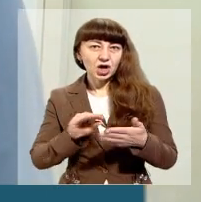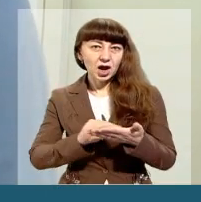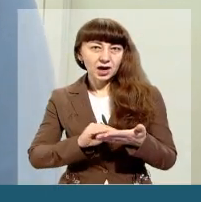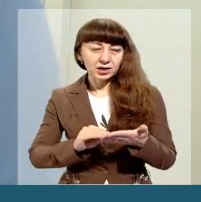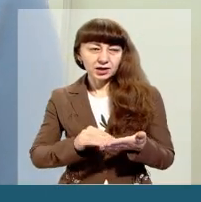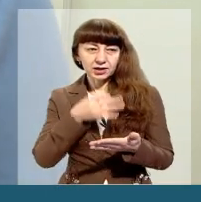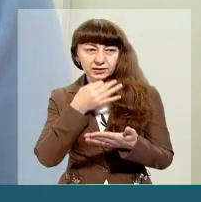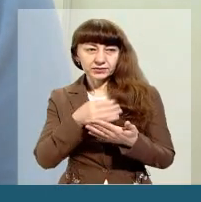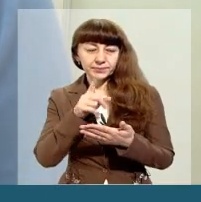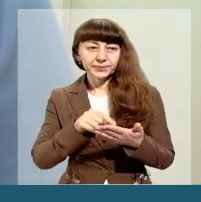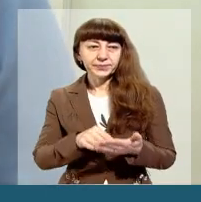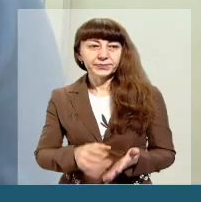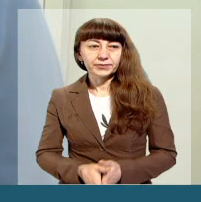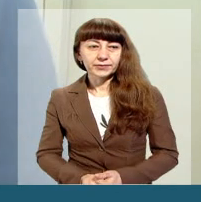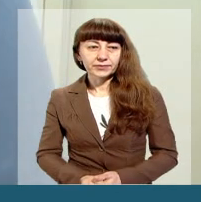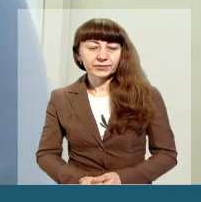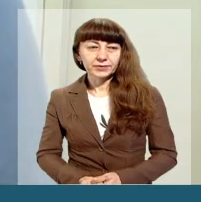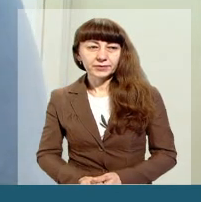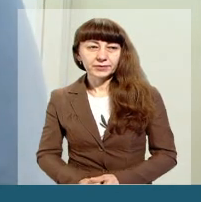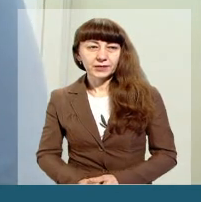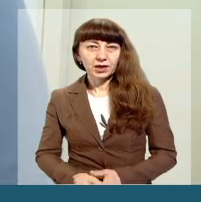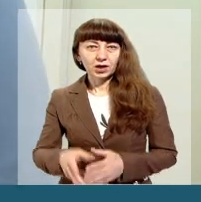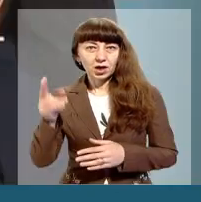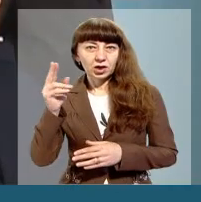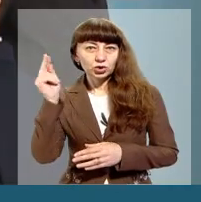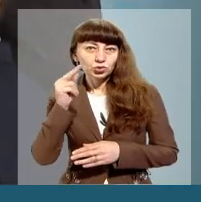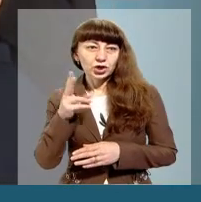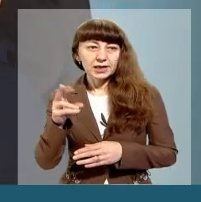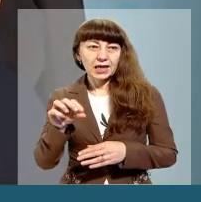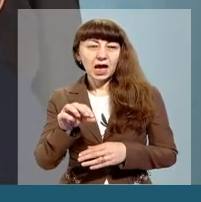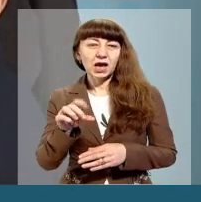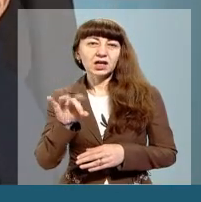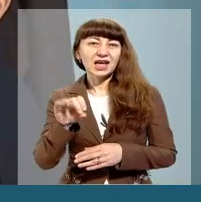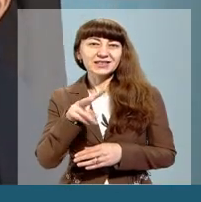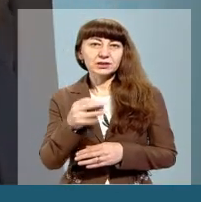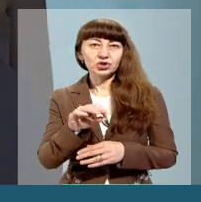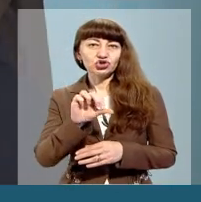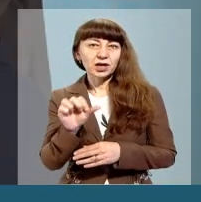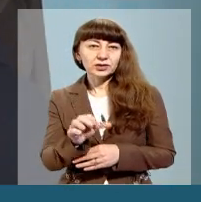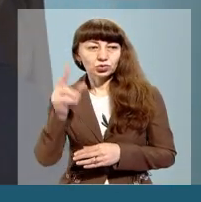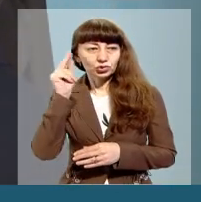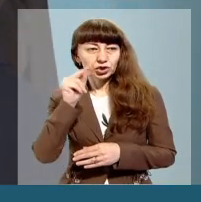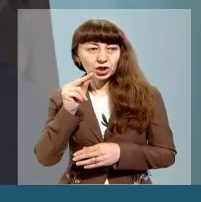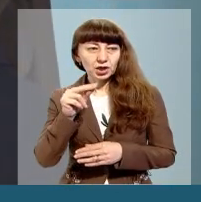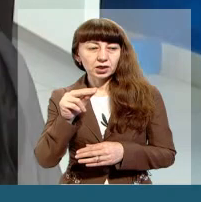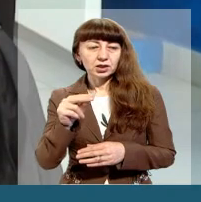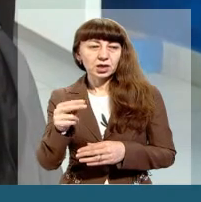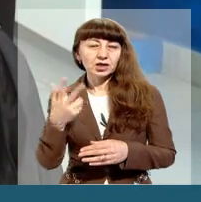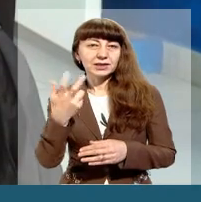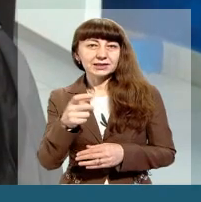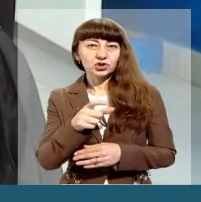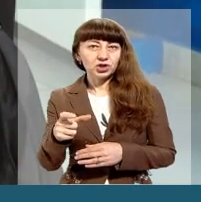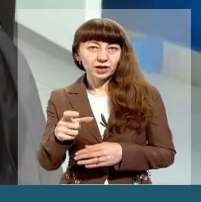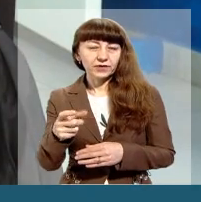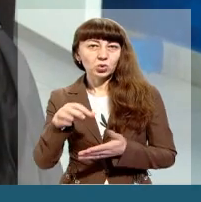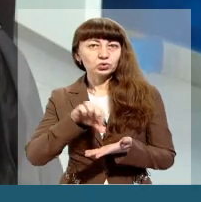идет школьная программа ПДД, изучается все на классных часах, на линейках. В фестивале участвует порядка 300 школьников со всего Кустаная.